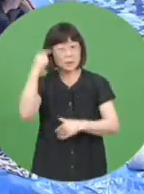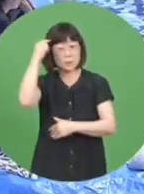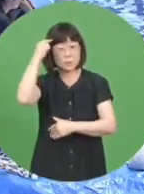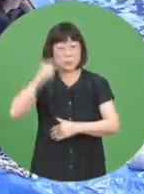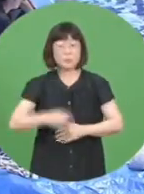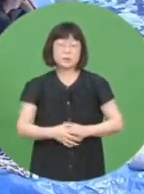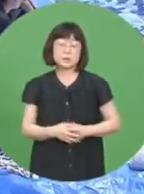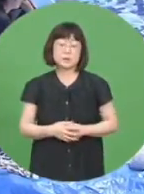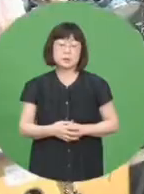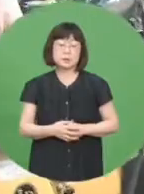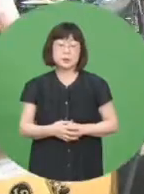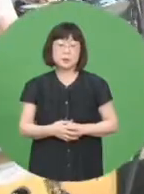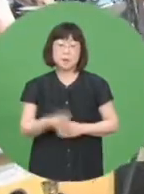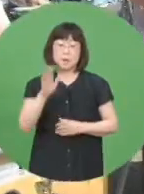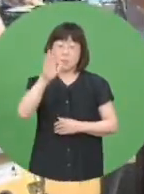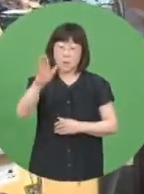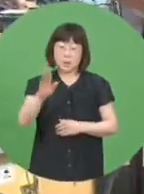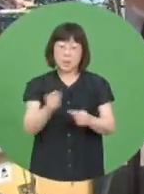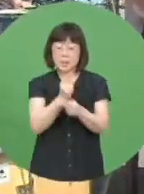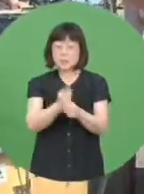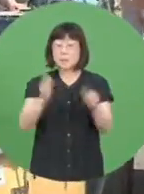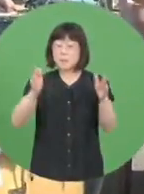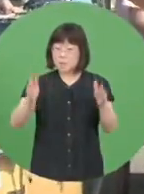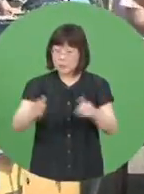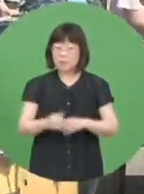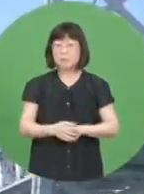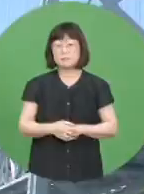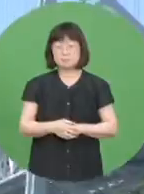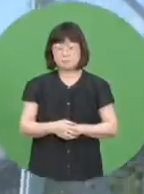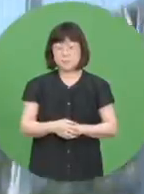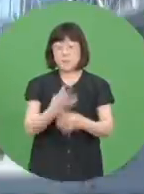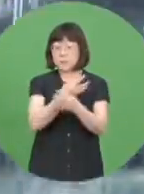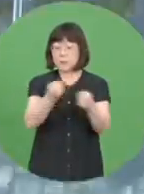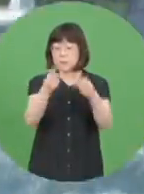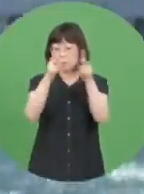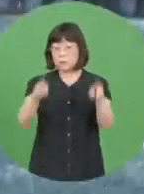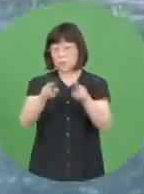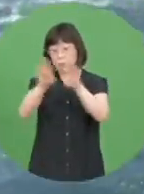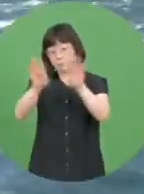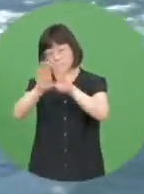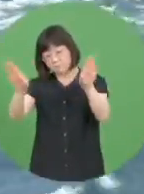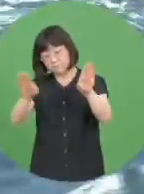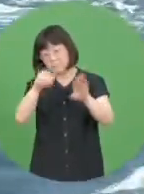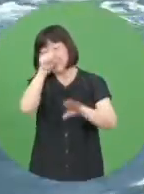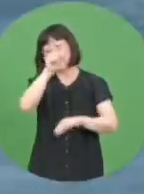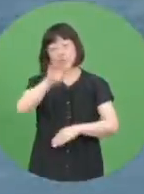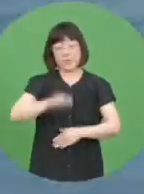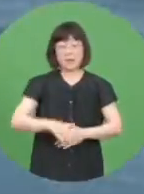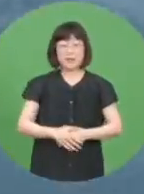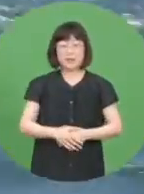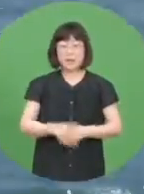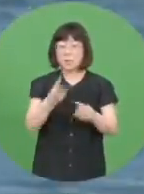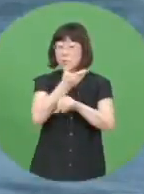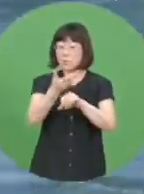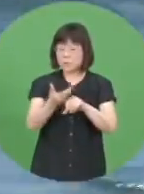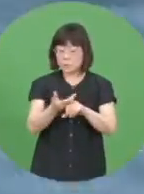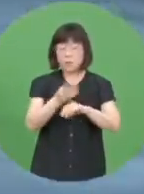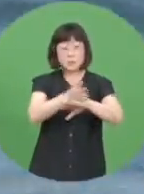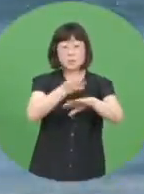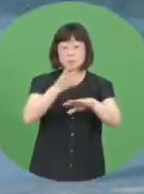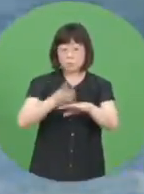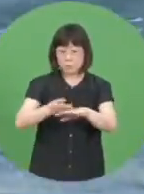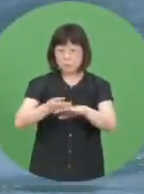ができたのではないか、これから今年もね、1年かけて多くのイベント目白押しになっていますんでね、徳島はもとより